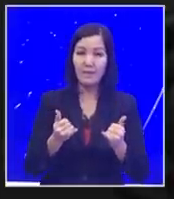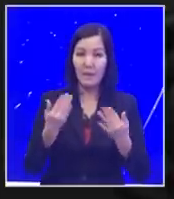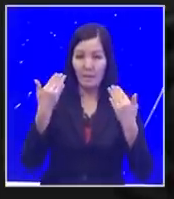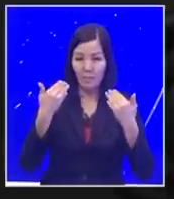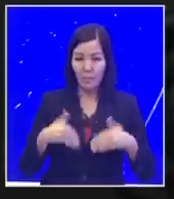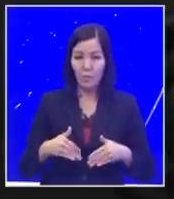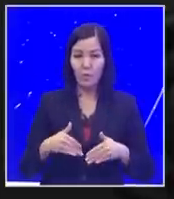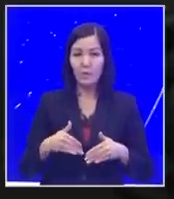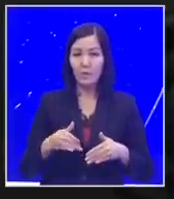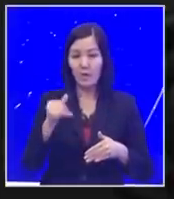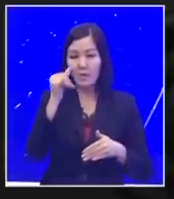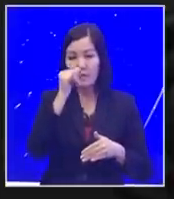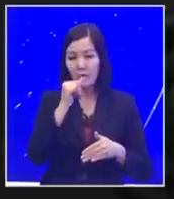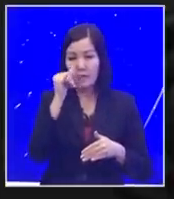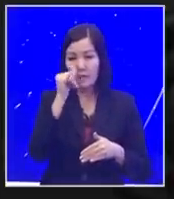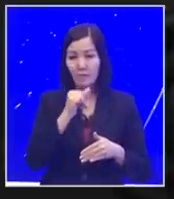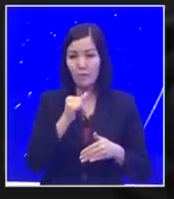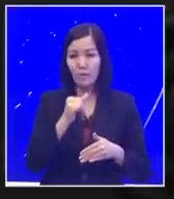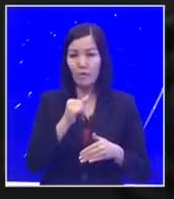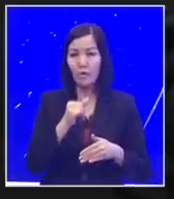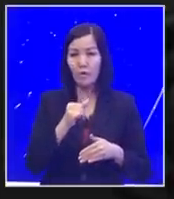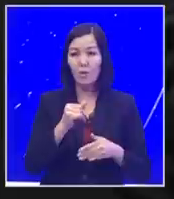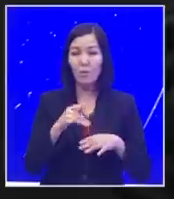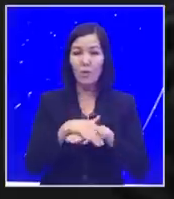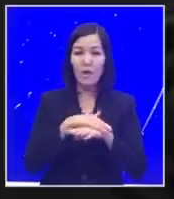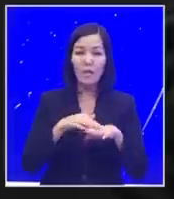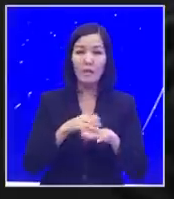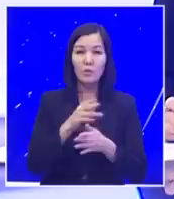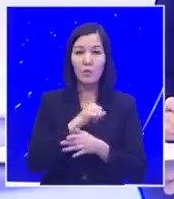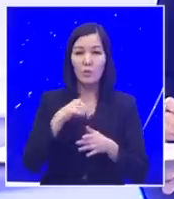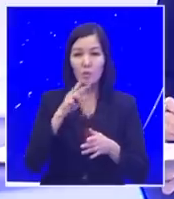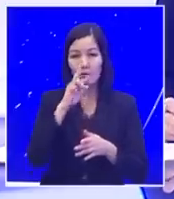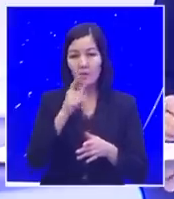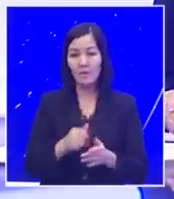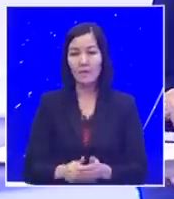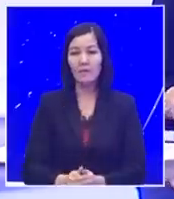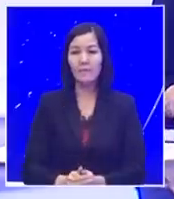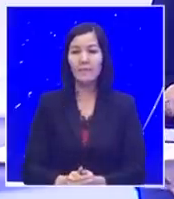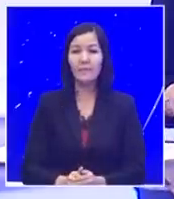бойындағы сақтап тұралмауы ұлттың ең үлкен қателігі осы.